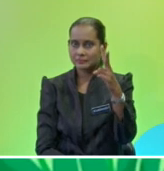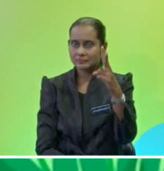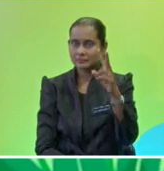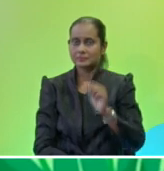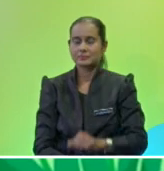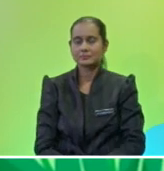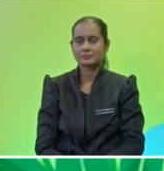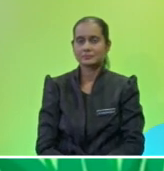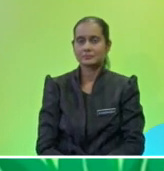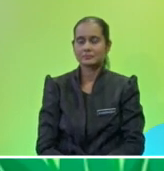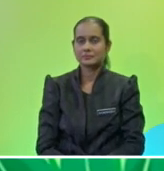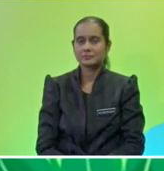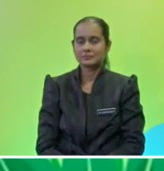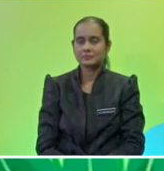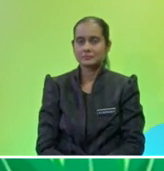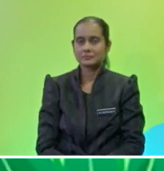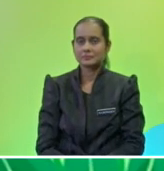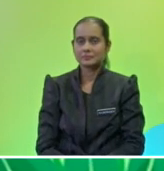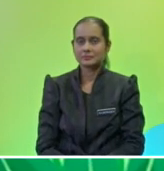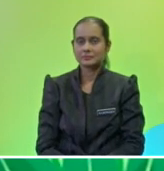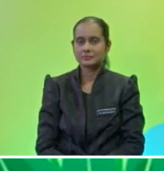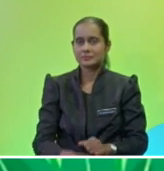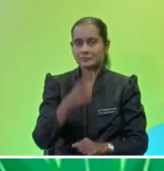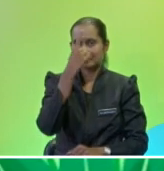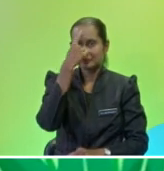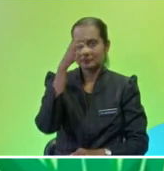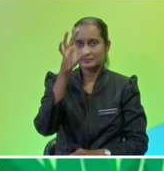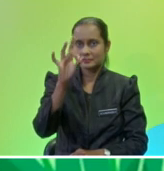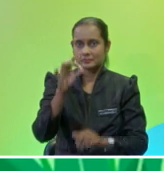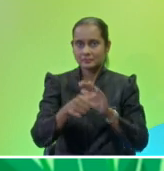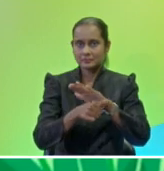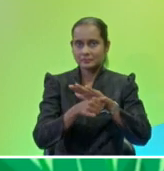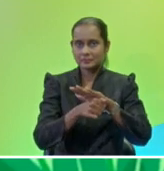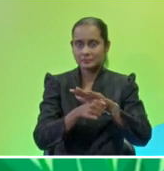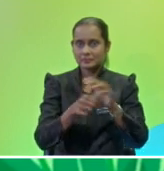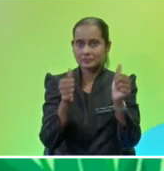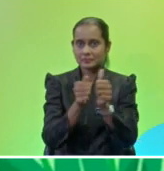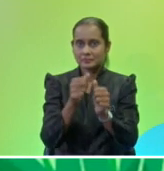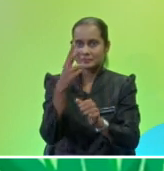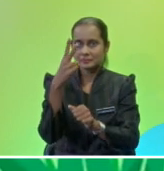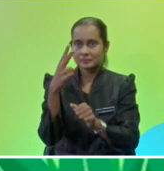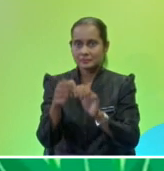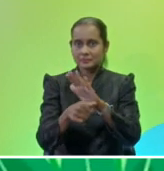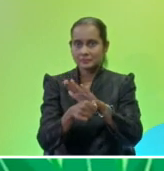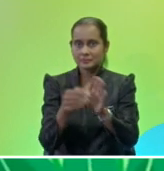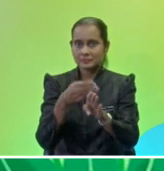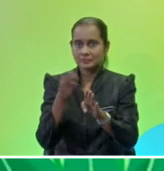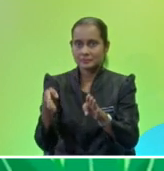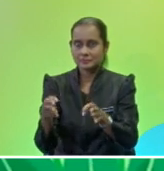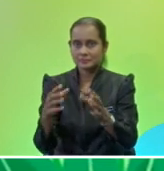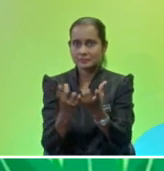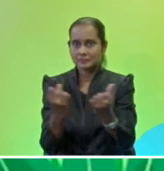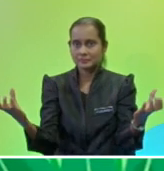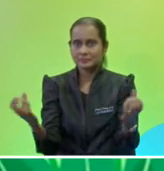12 Nah jadi untuk 8 iku siput yang tepi palsu dengan 12 legit siput dekat tepi Parit Berapa